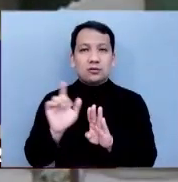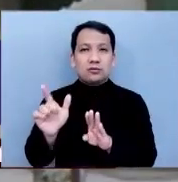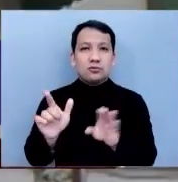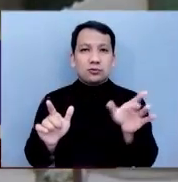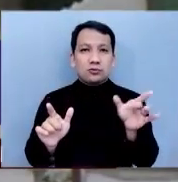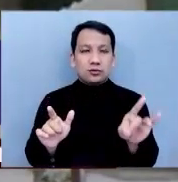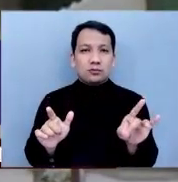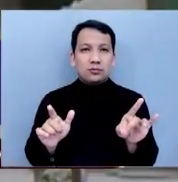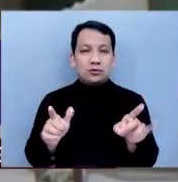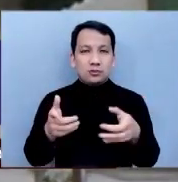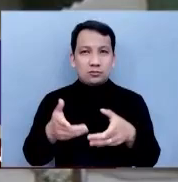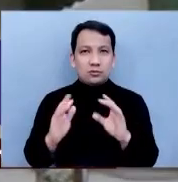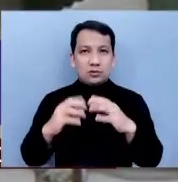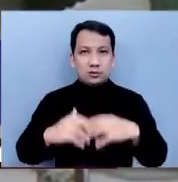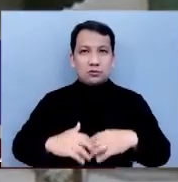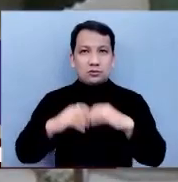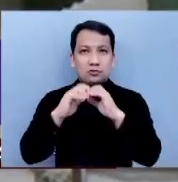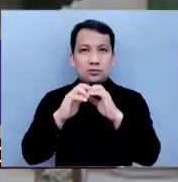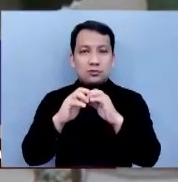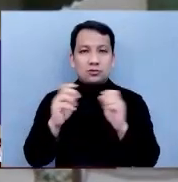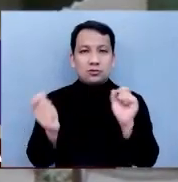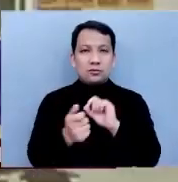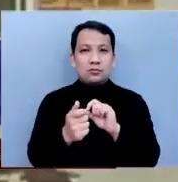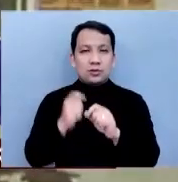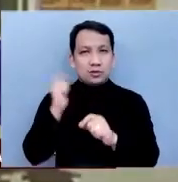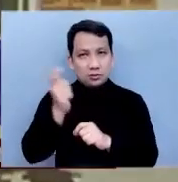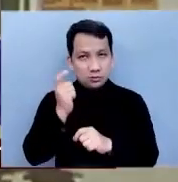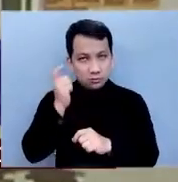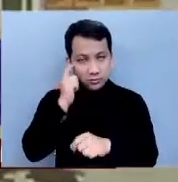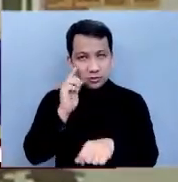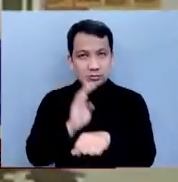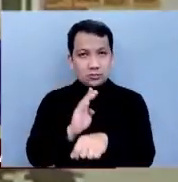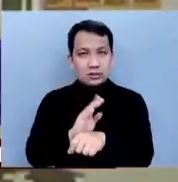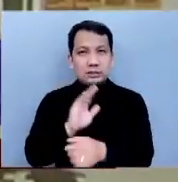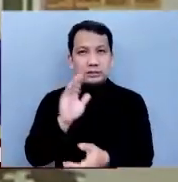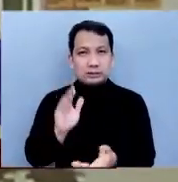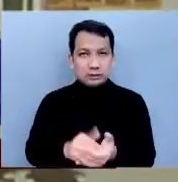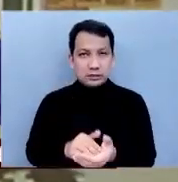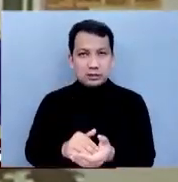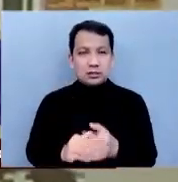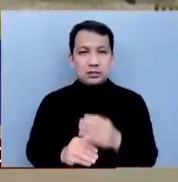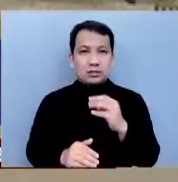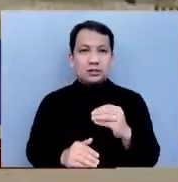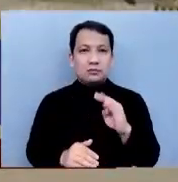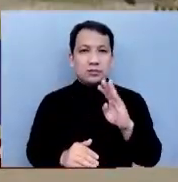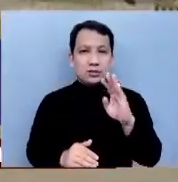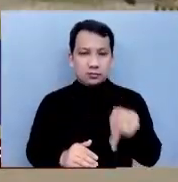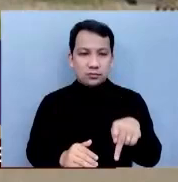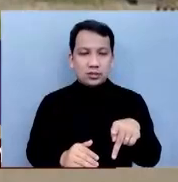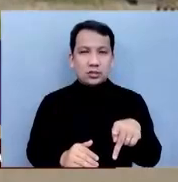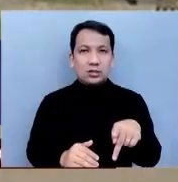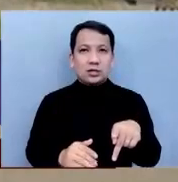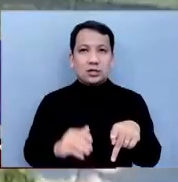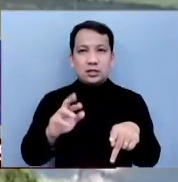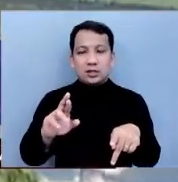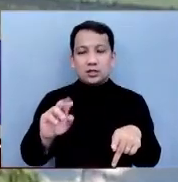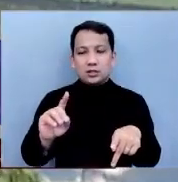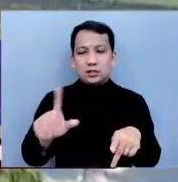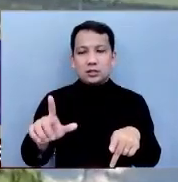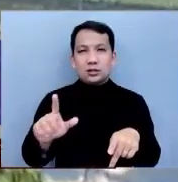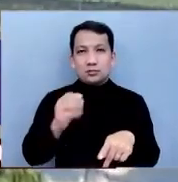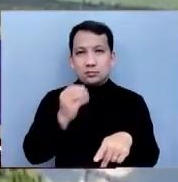para bigyan dalang conversion nito bilang Government Business Center, NBP Global City at Agri and Food Terminal